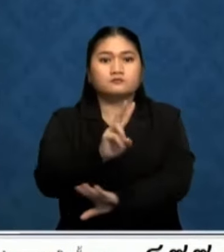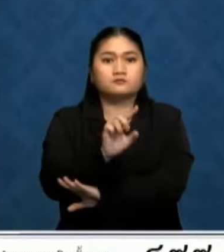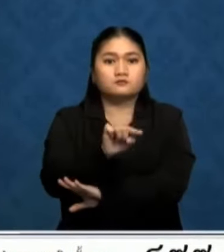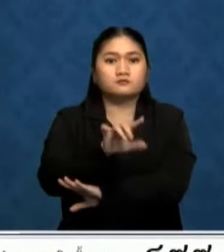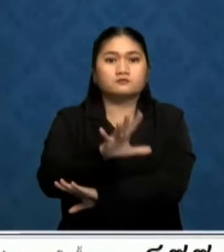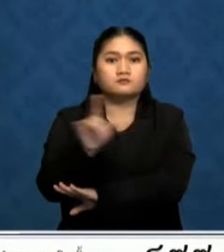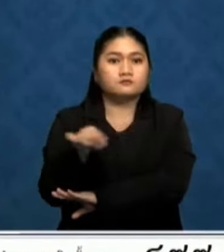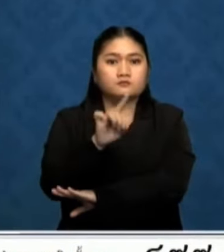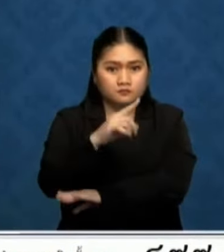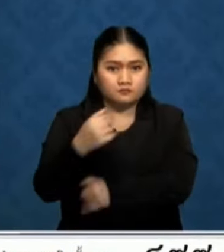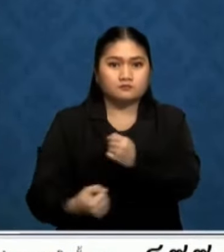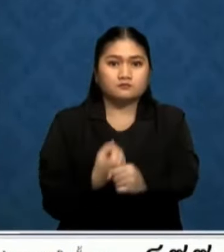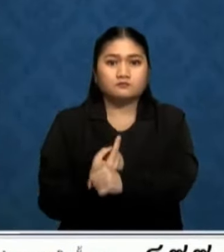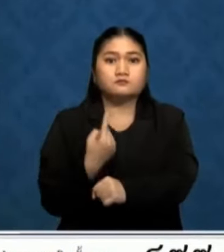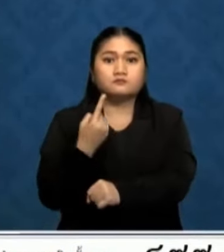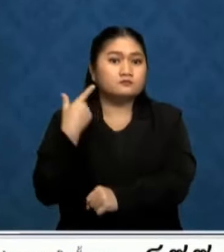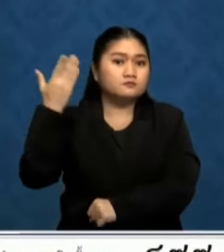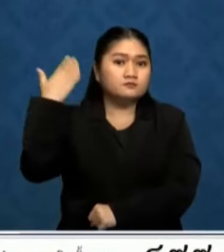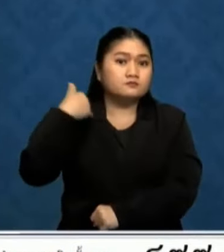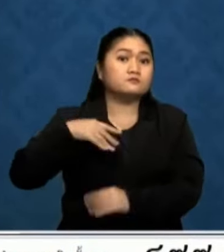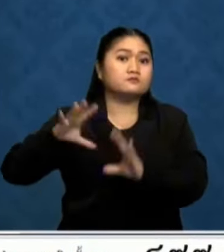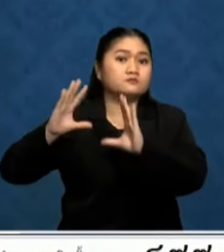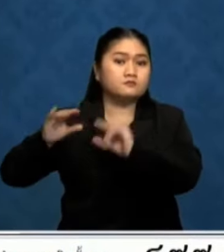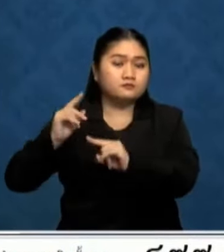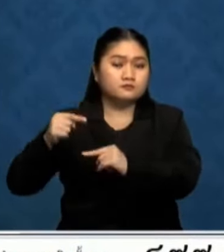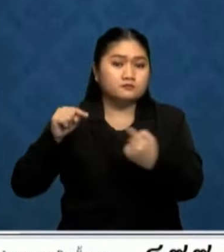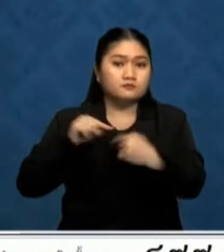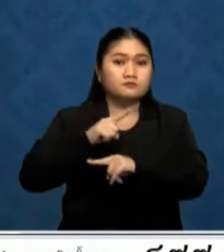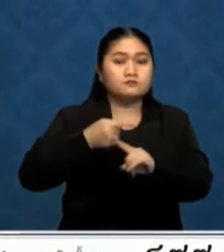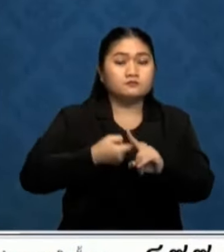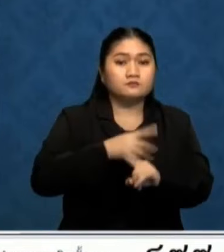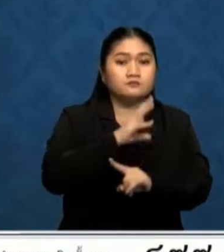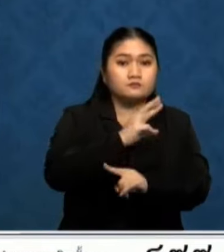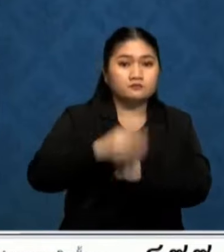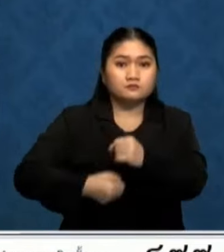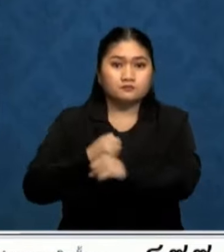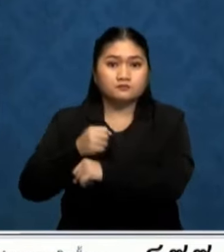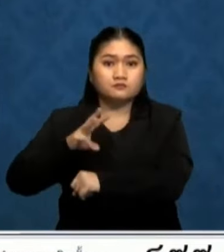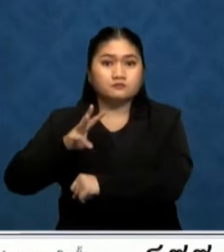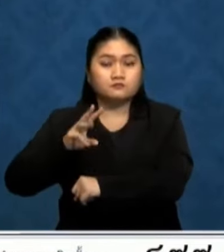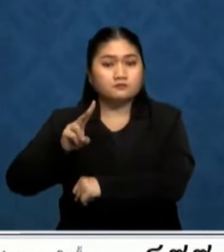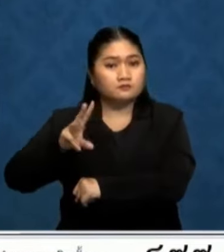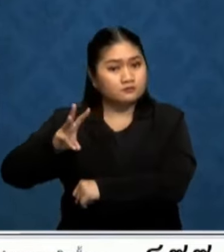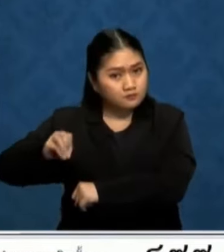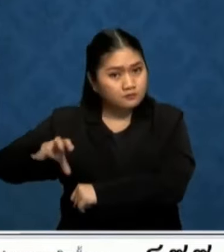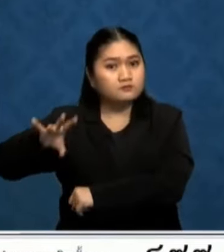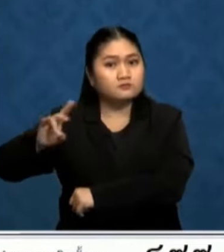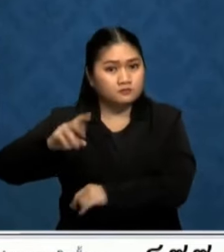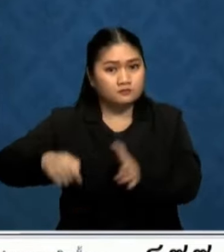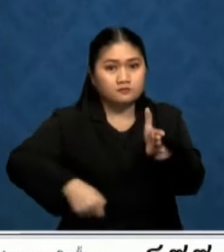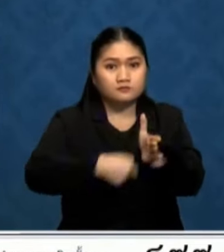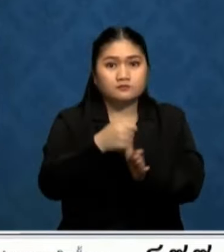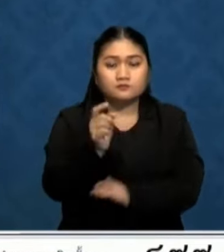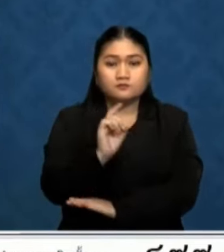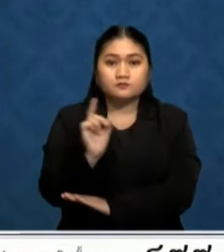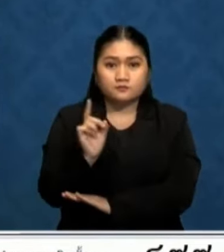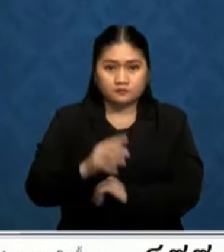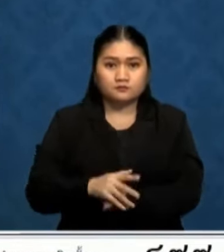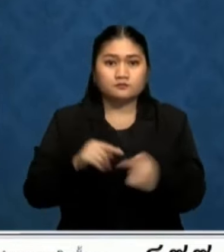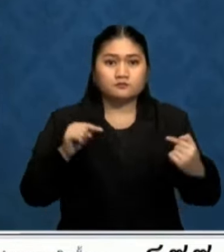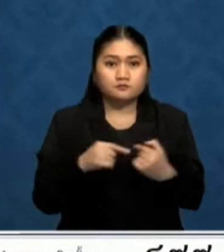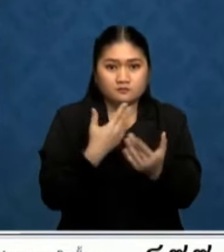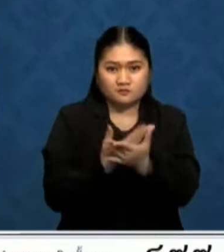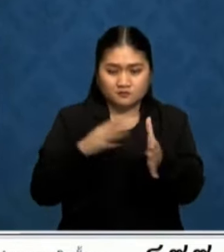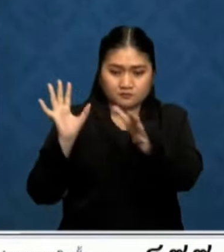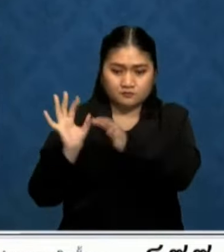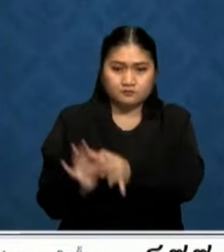5 ต่ปีในการประชุเมอเดินวิทุนายน 2,567โดยมีเหตุผลว่าเป็นอัตร